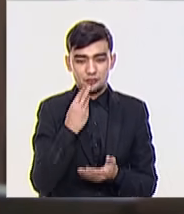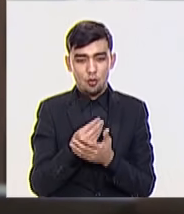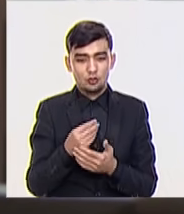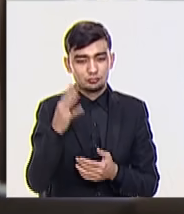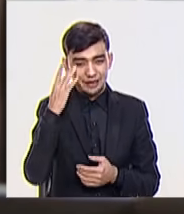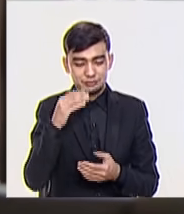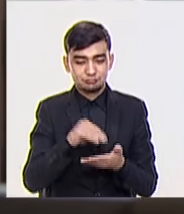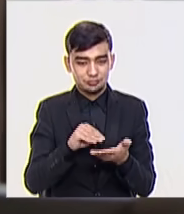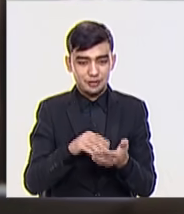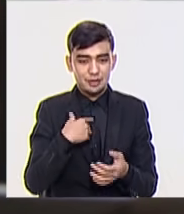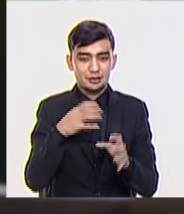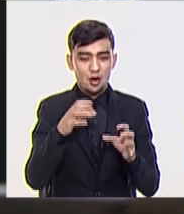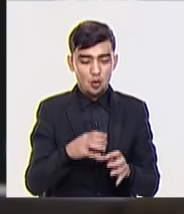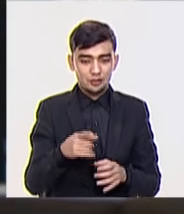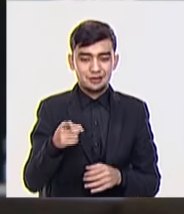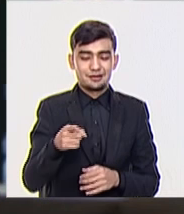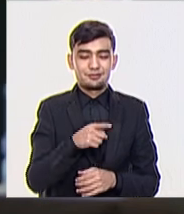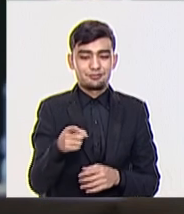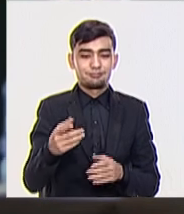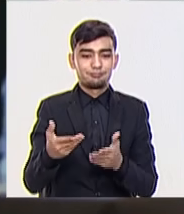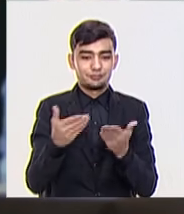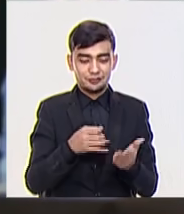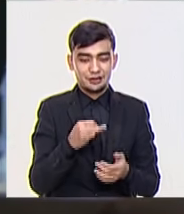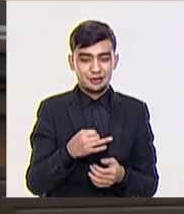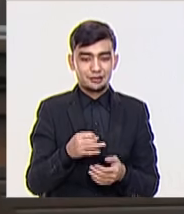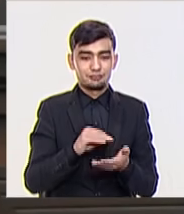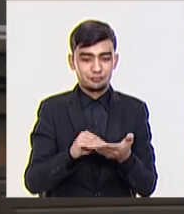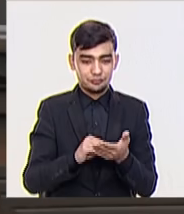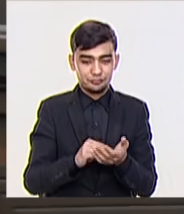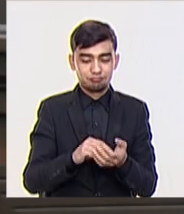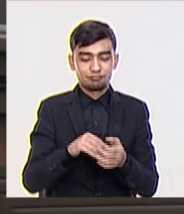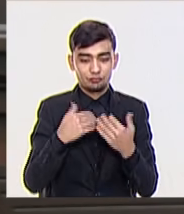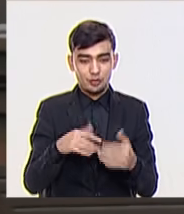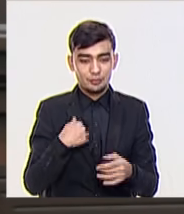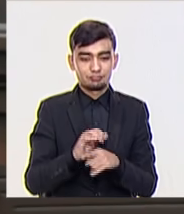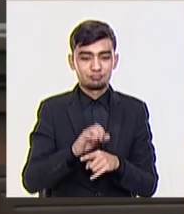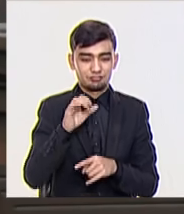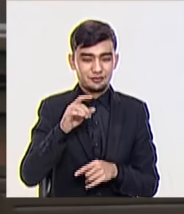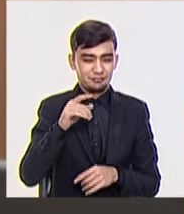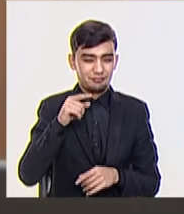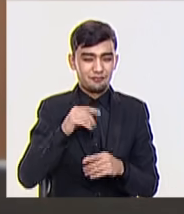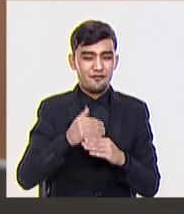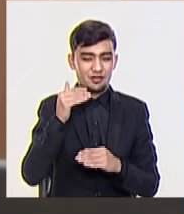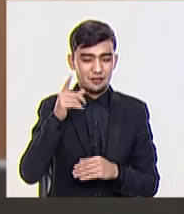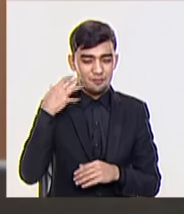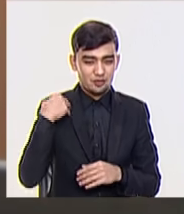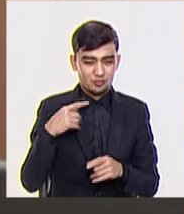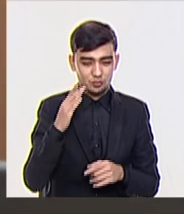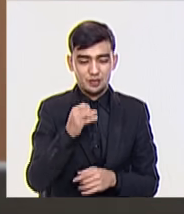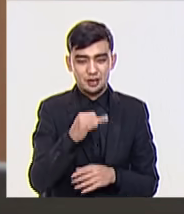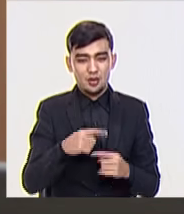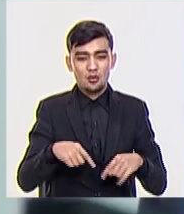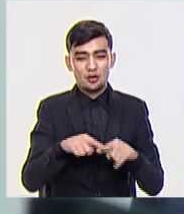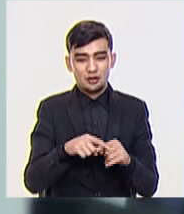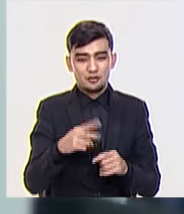әзірлеңіздер. Біз заңгерлерді сіздерді шақырып, реттеп жоғары жаққа жібереміз. Аналар мен депутаттар қаңтардың 22-сі күні дөңгелек үстел